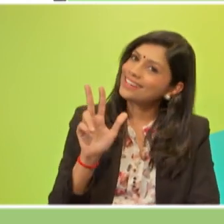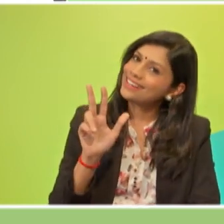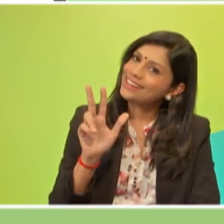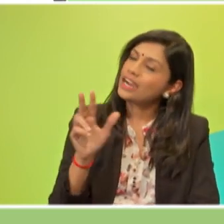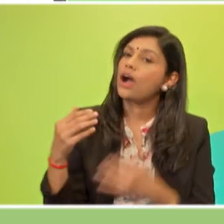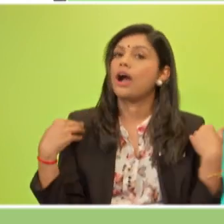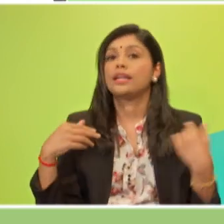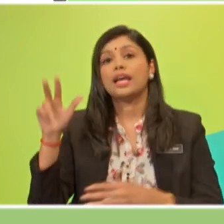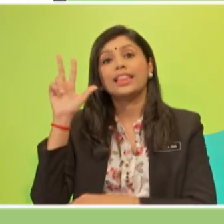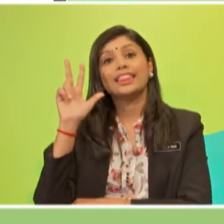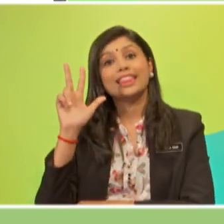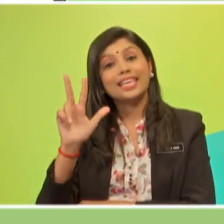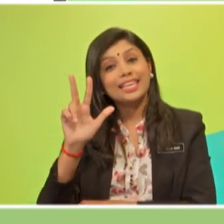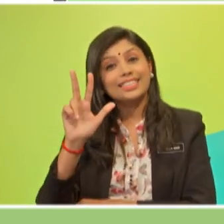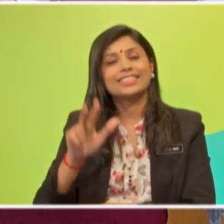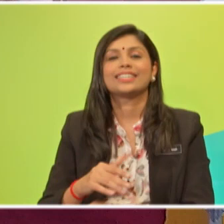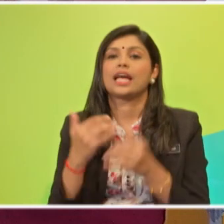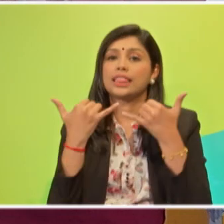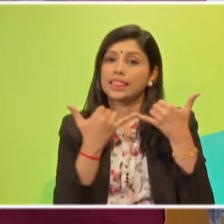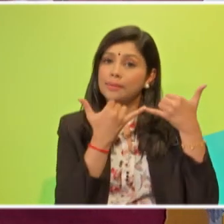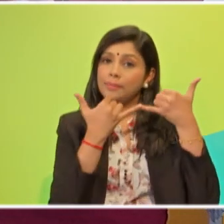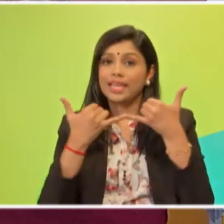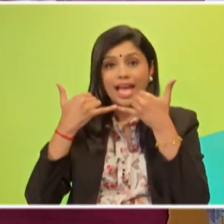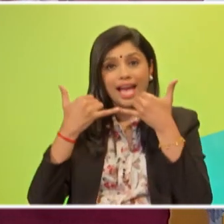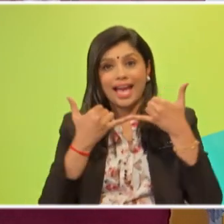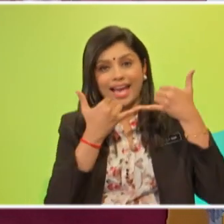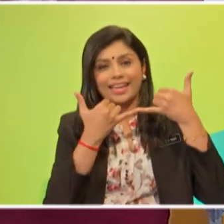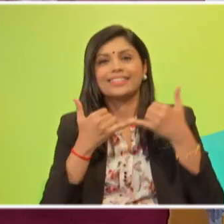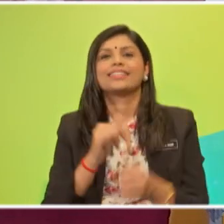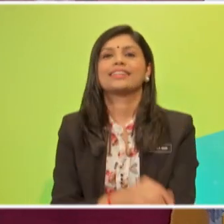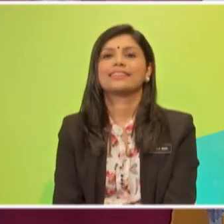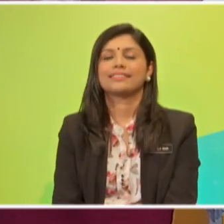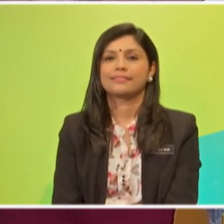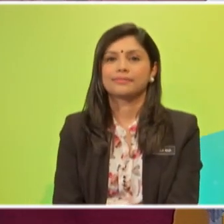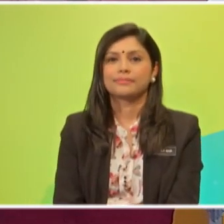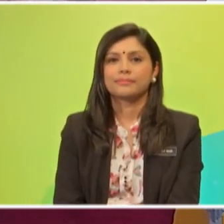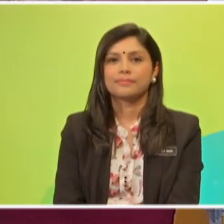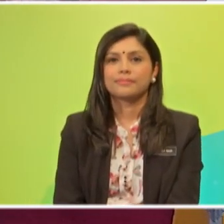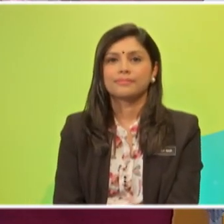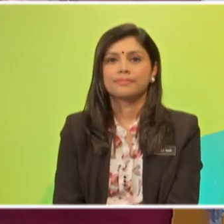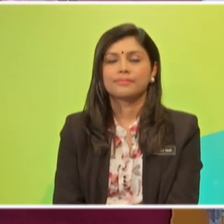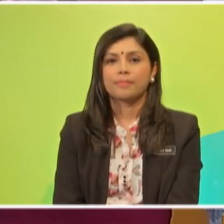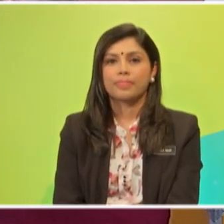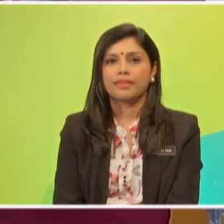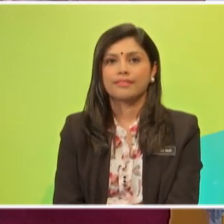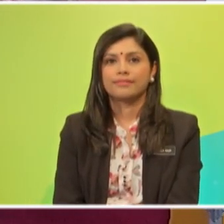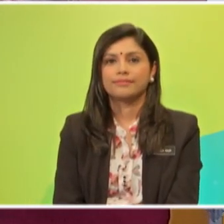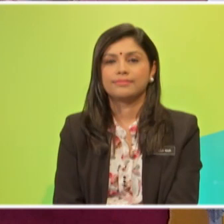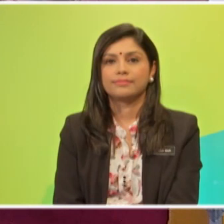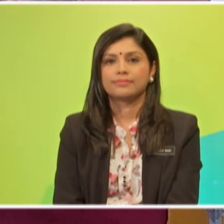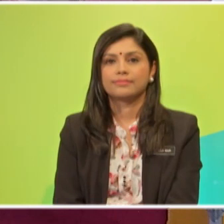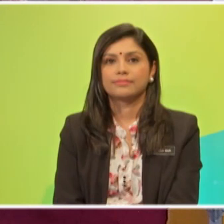tiga. Ada tiga biji buah tembikai. Oh. Okey,